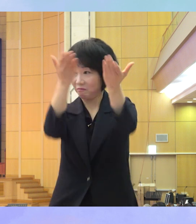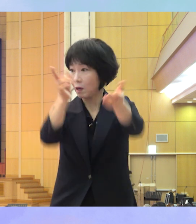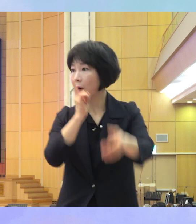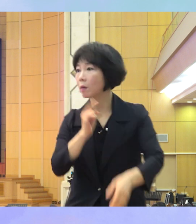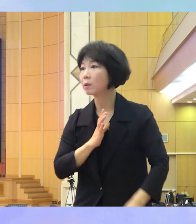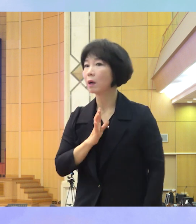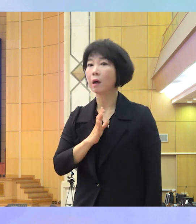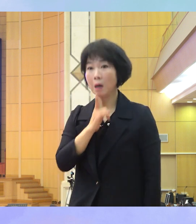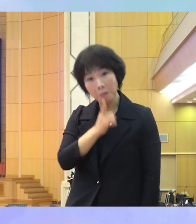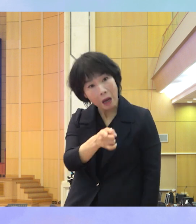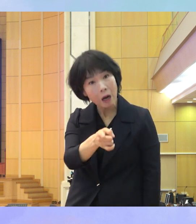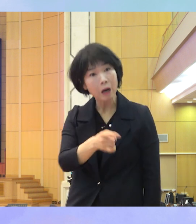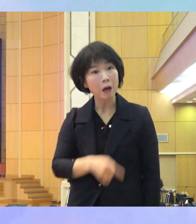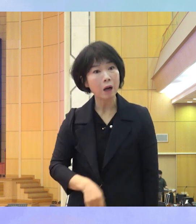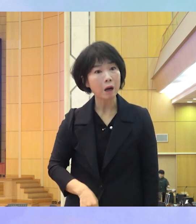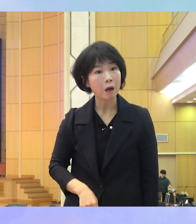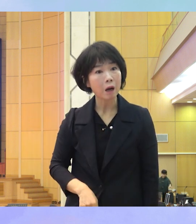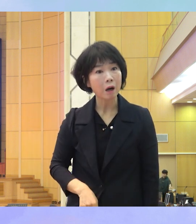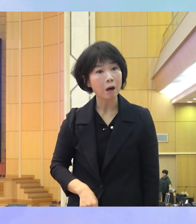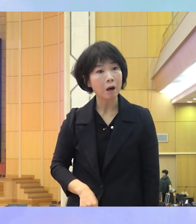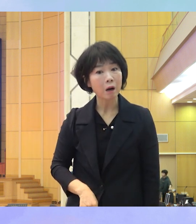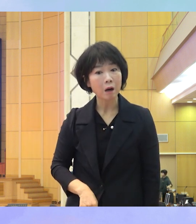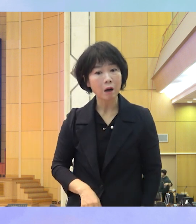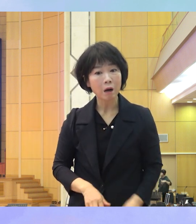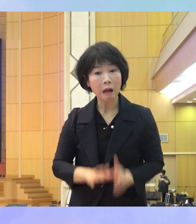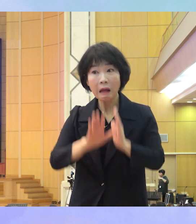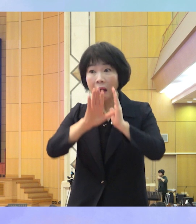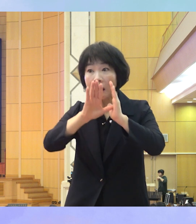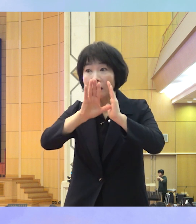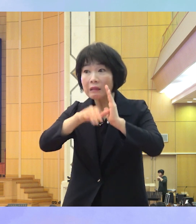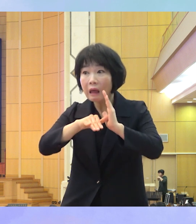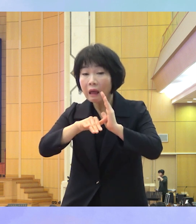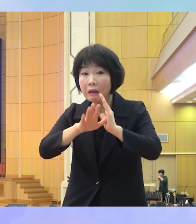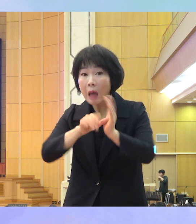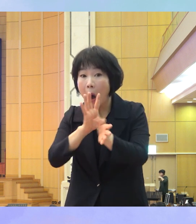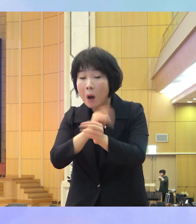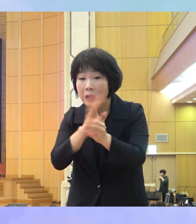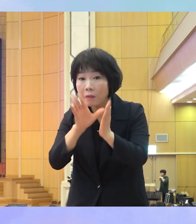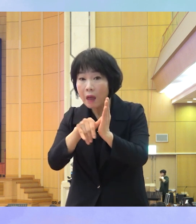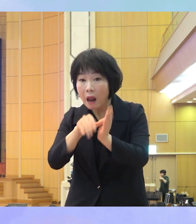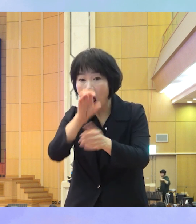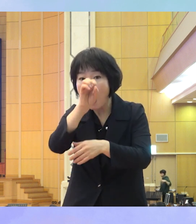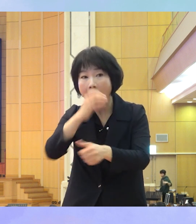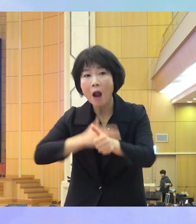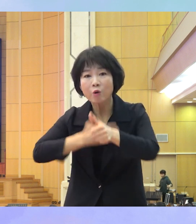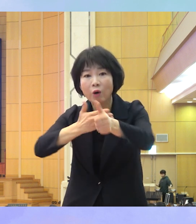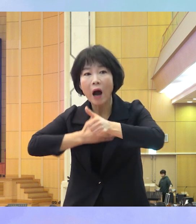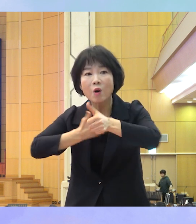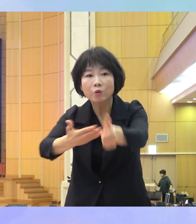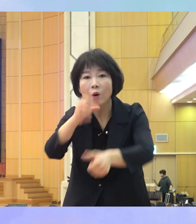너에게 돌아온다고 말하지 않고 때를 말하시면서